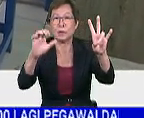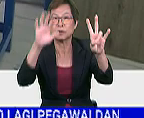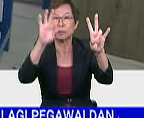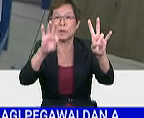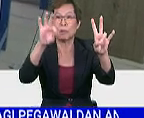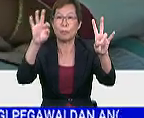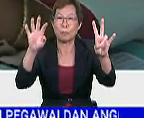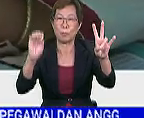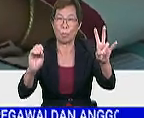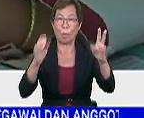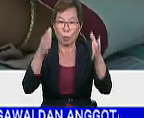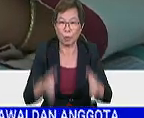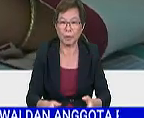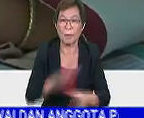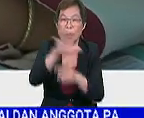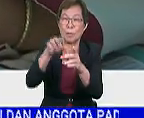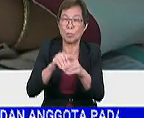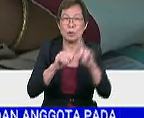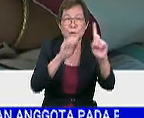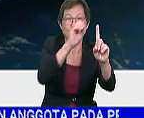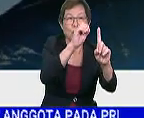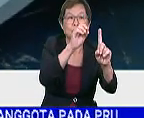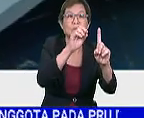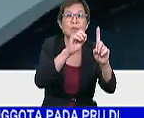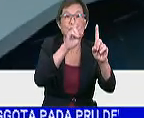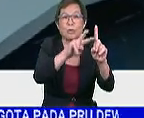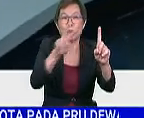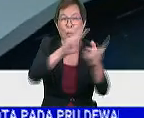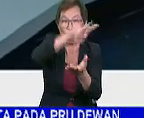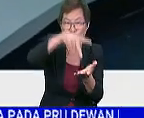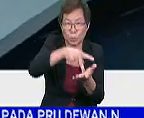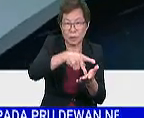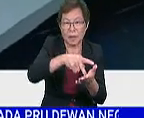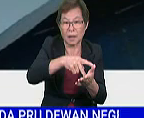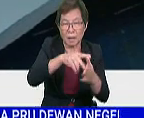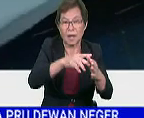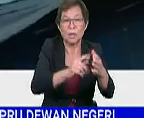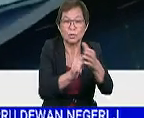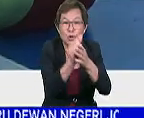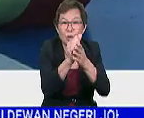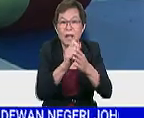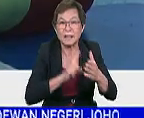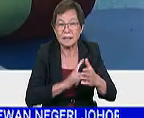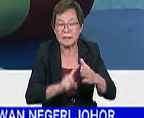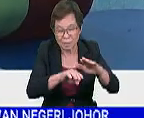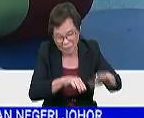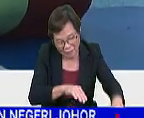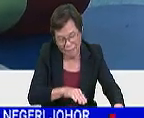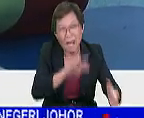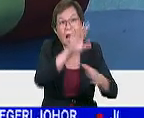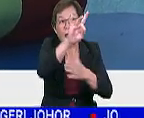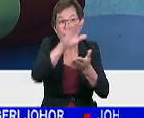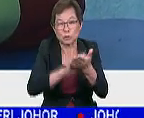7590 orang ia meliputi 122 pusat asuhan Tunas Islam pasti lapan buah sekolah